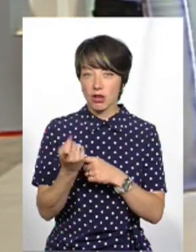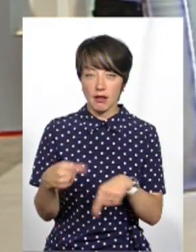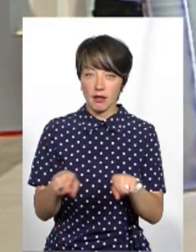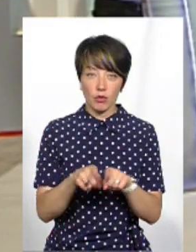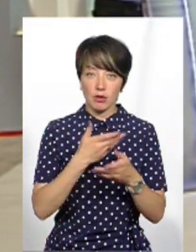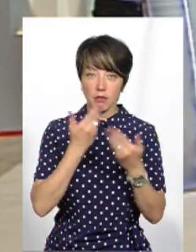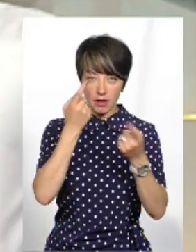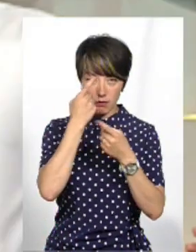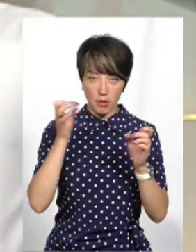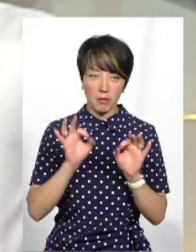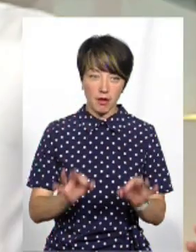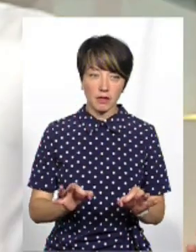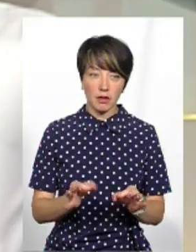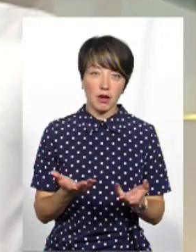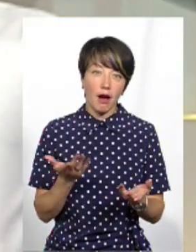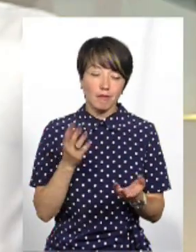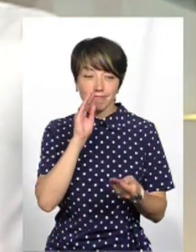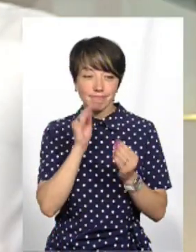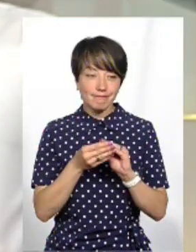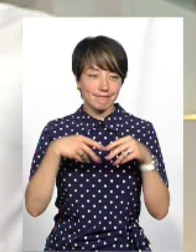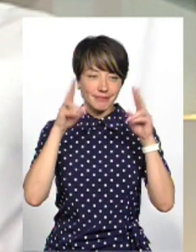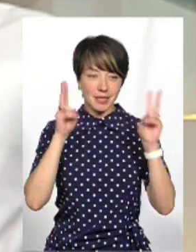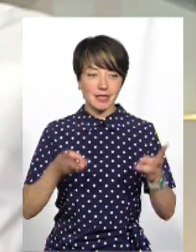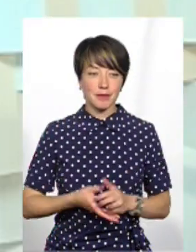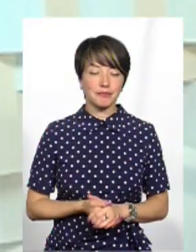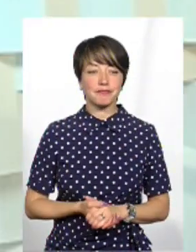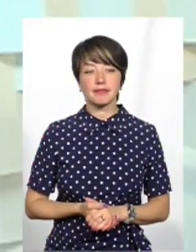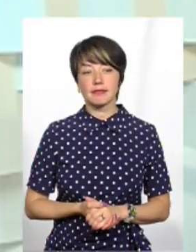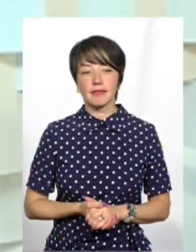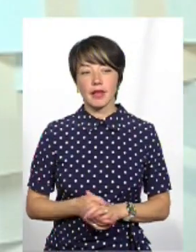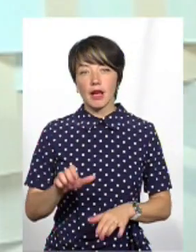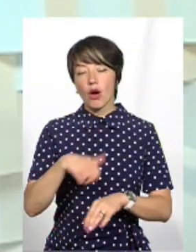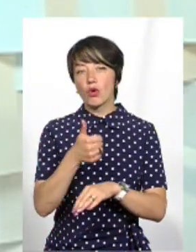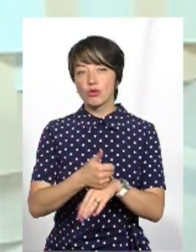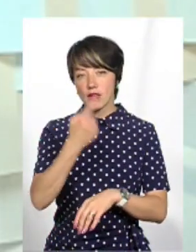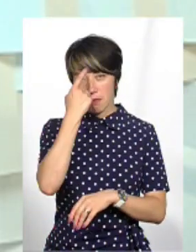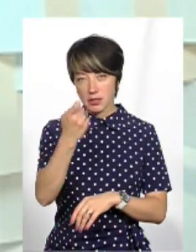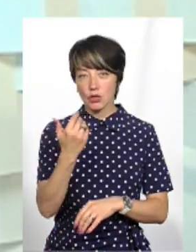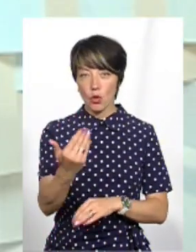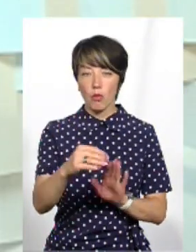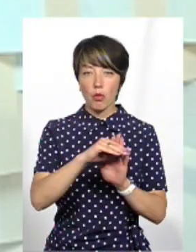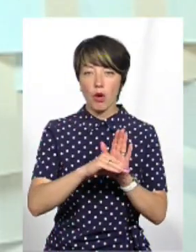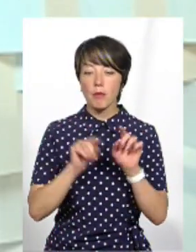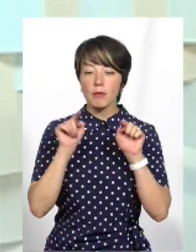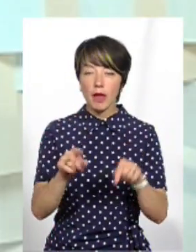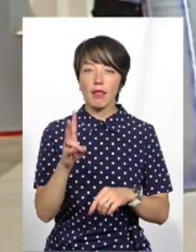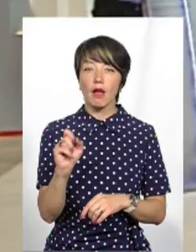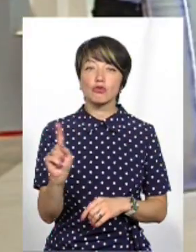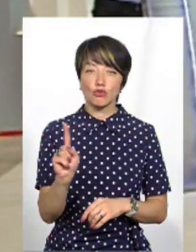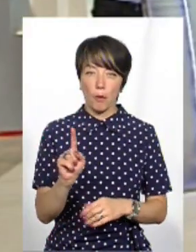немає подібної інформації, це правда. А вже в кулуарах ми не знаємо. Да? От основні меседжі його програми націлені на